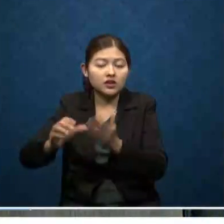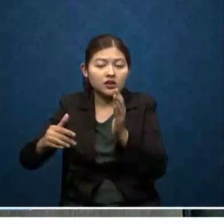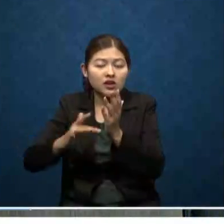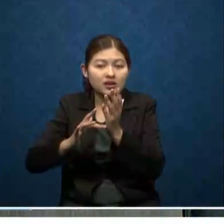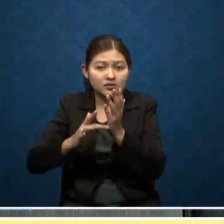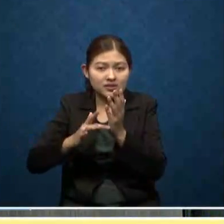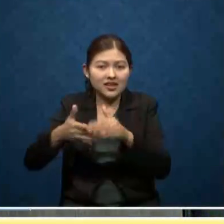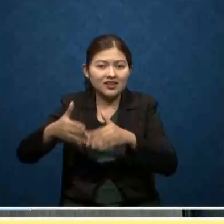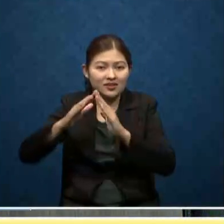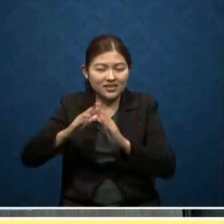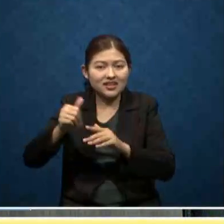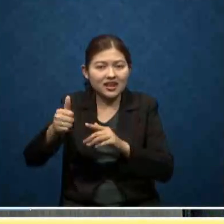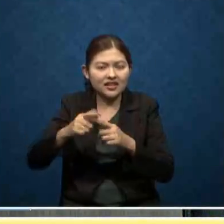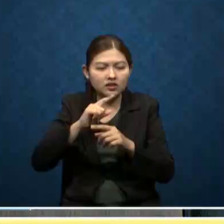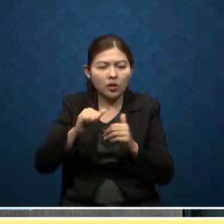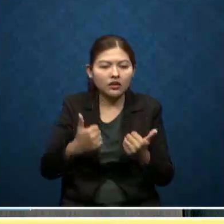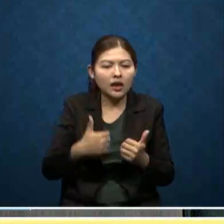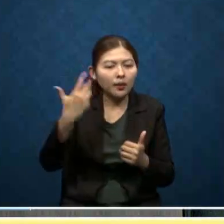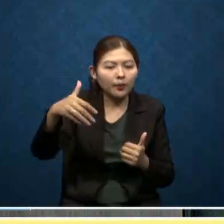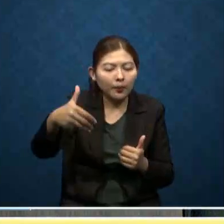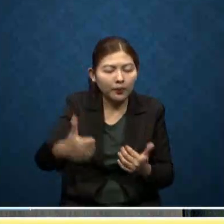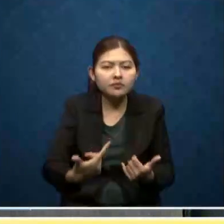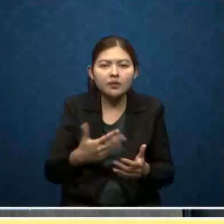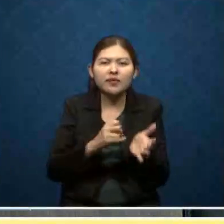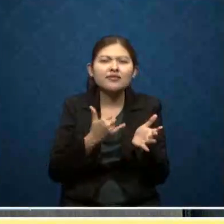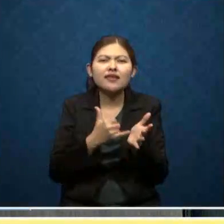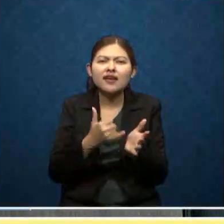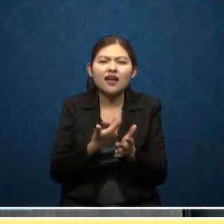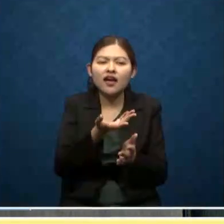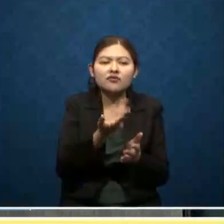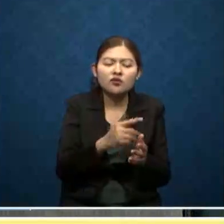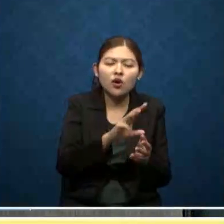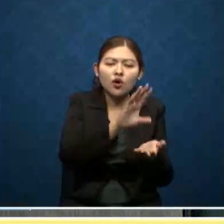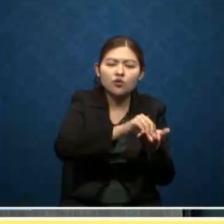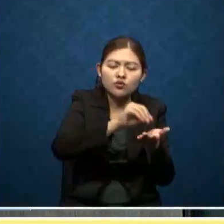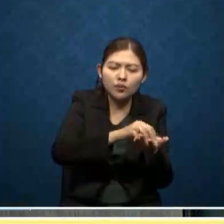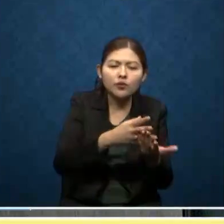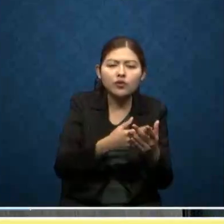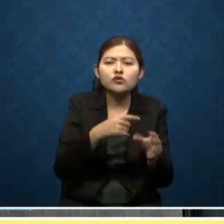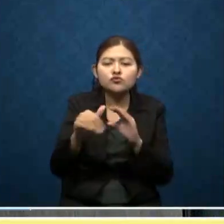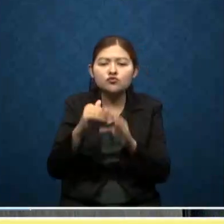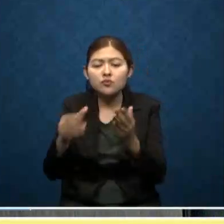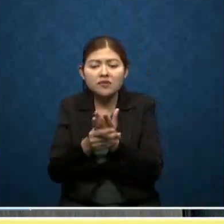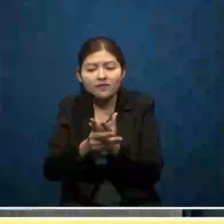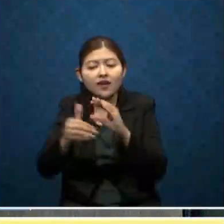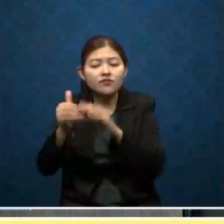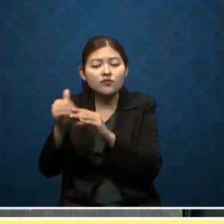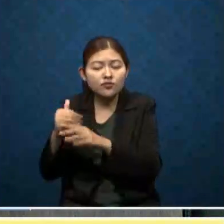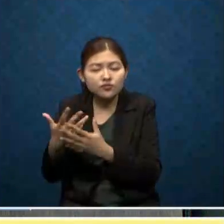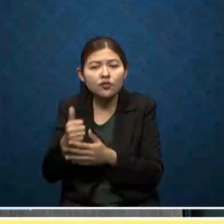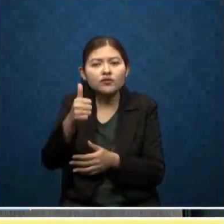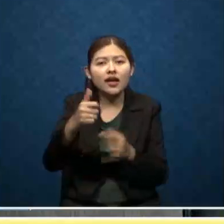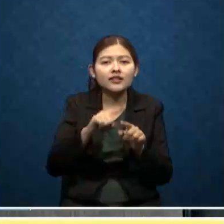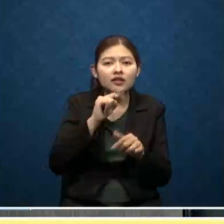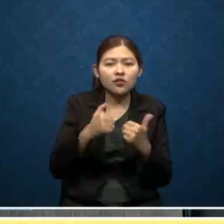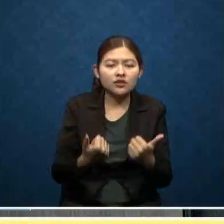ข้อมูลการส่งข้อมูลเมันง่ายสะดวกลดเวลาลดงานลดภาระทุกอย่างแต่ตอนนี้มากลับ